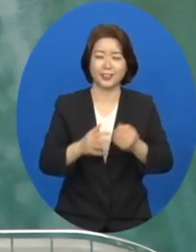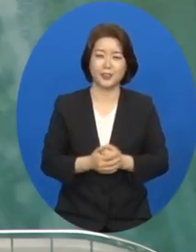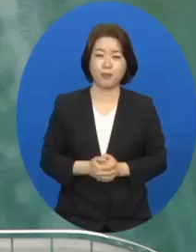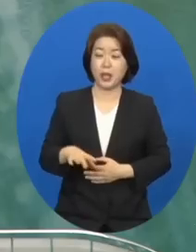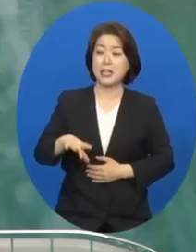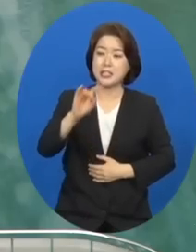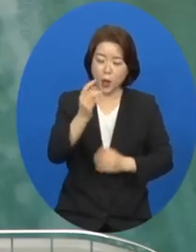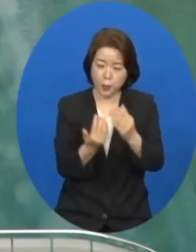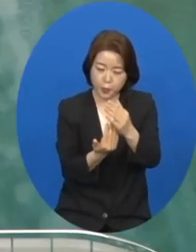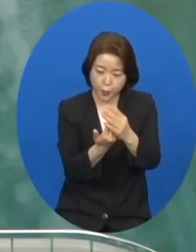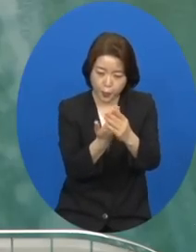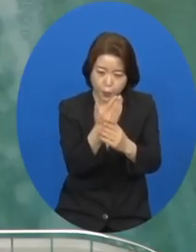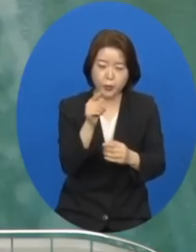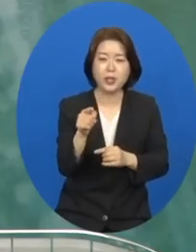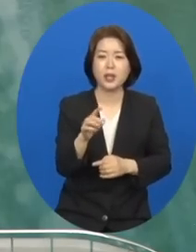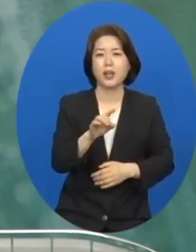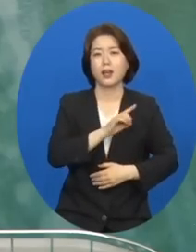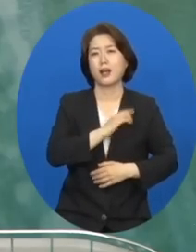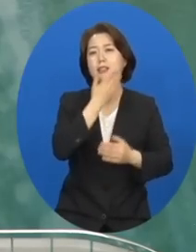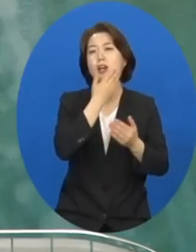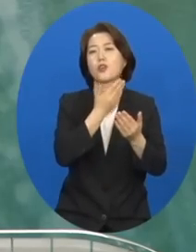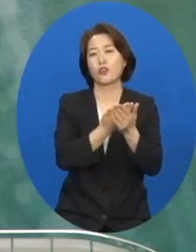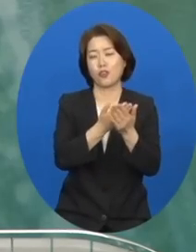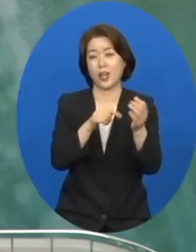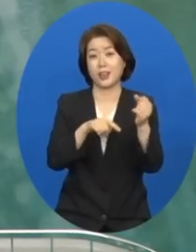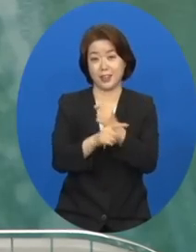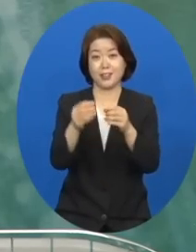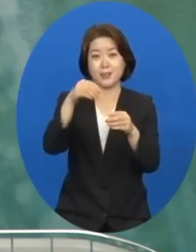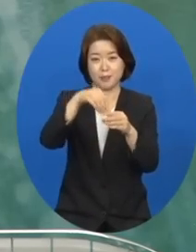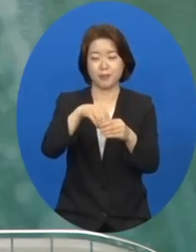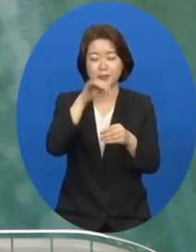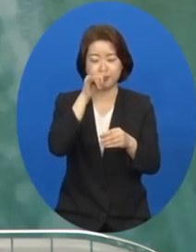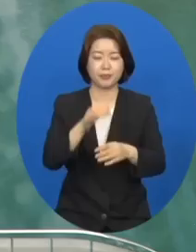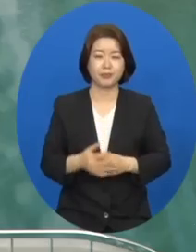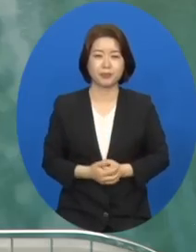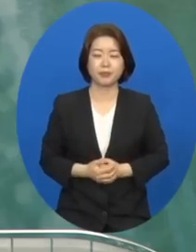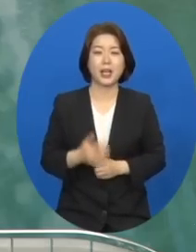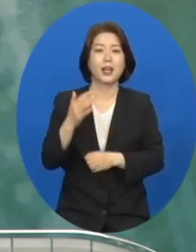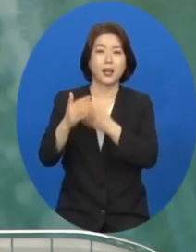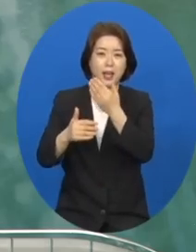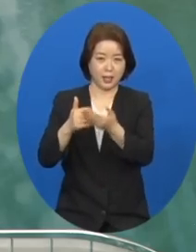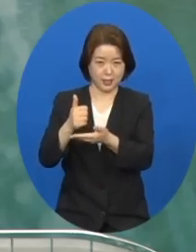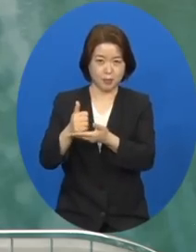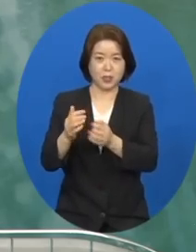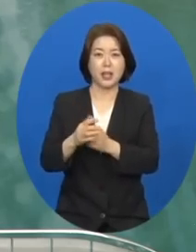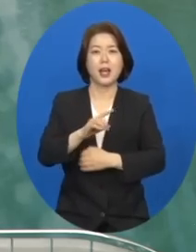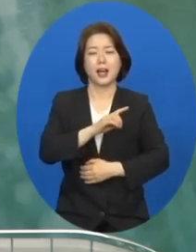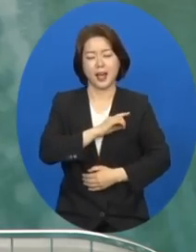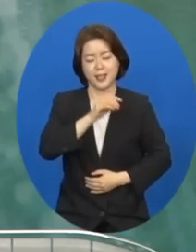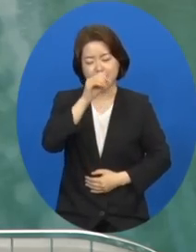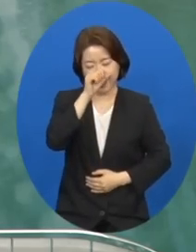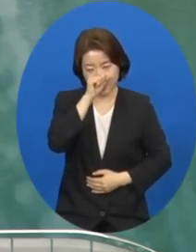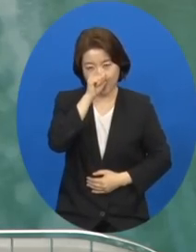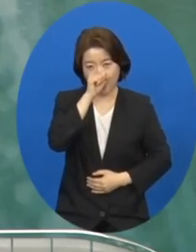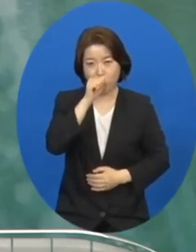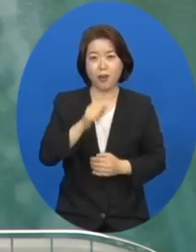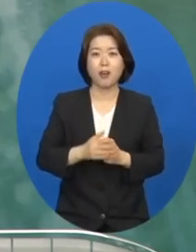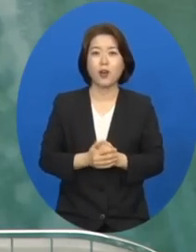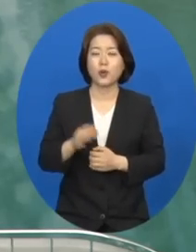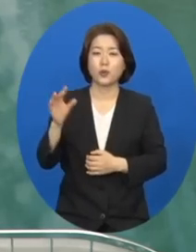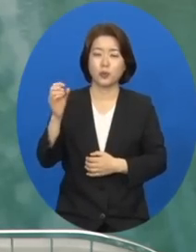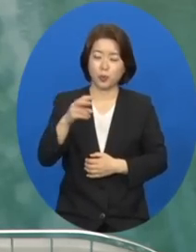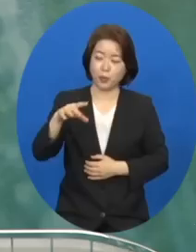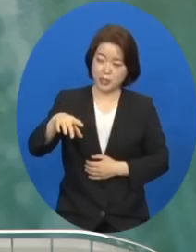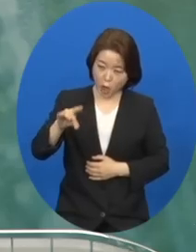가장 귀하다는 그 의미가 거기에 담겨 있었습니다 하나님은 가장 좋은것으로 또한 첫